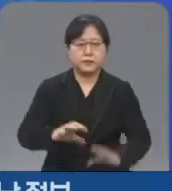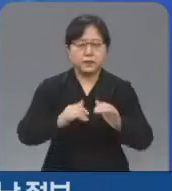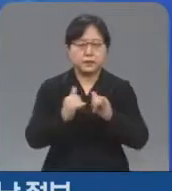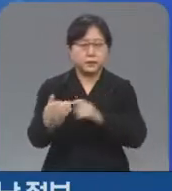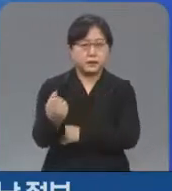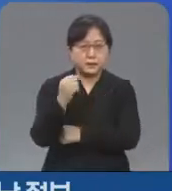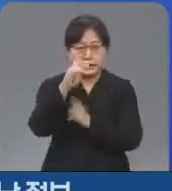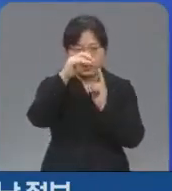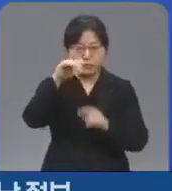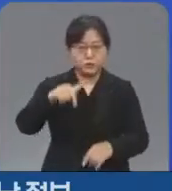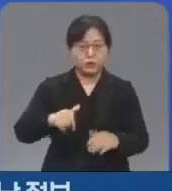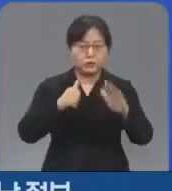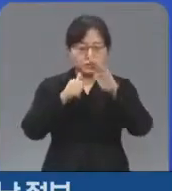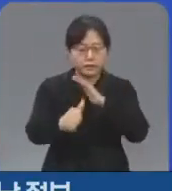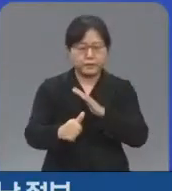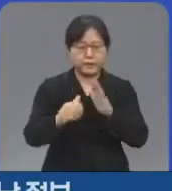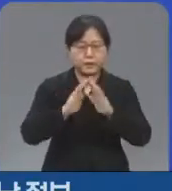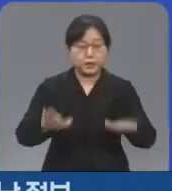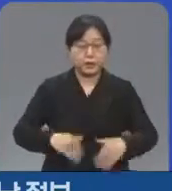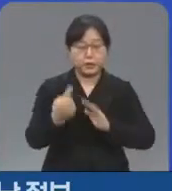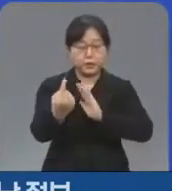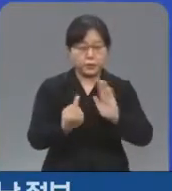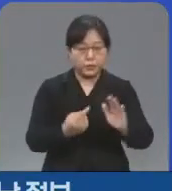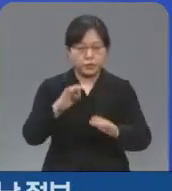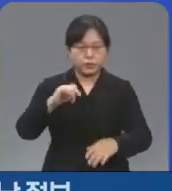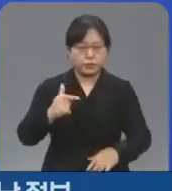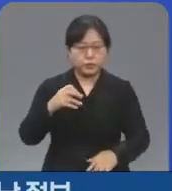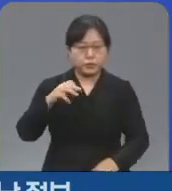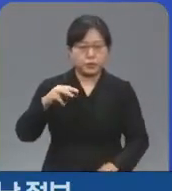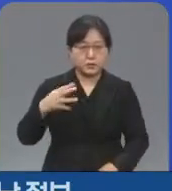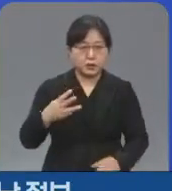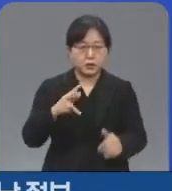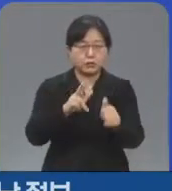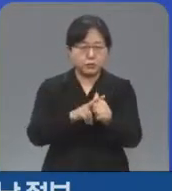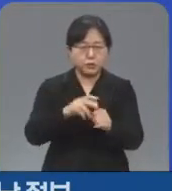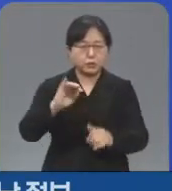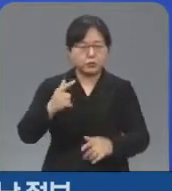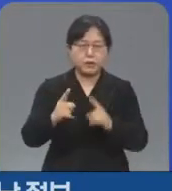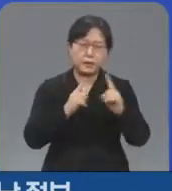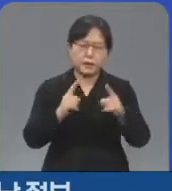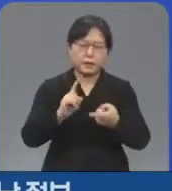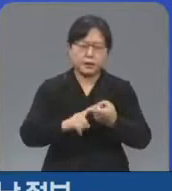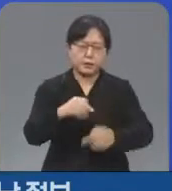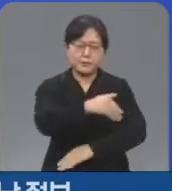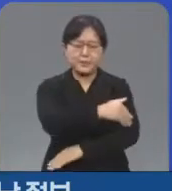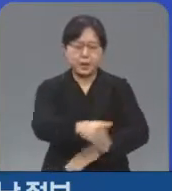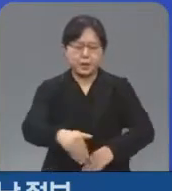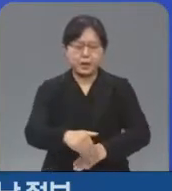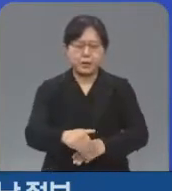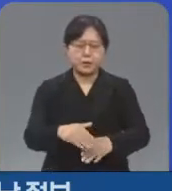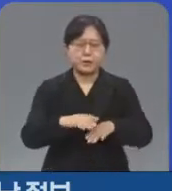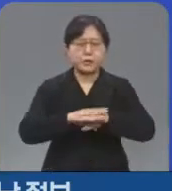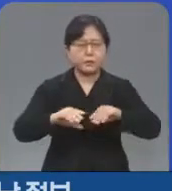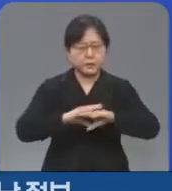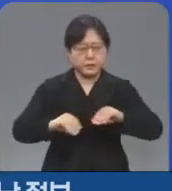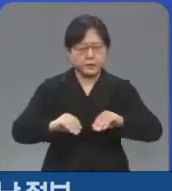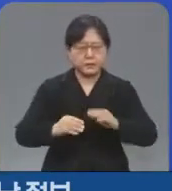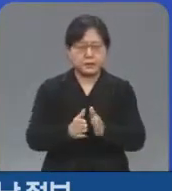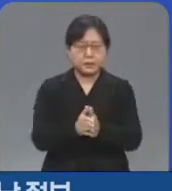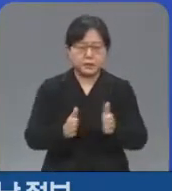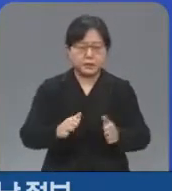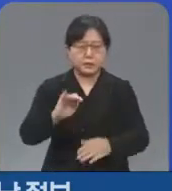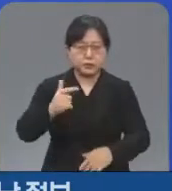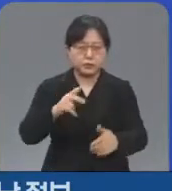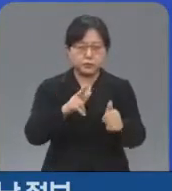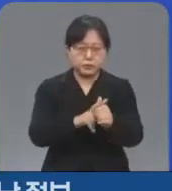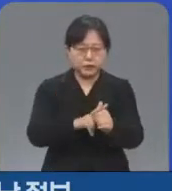국민의힘 이준석 대표가 전남을 찾아 윤석열 후보의 전두환 발언에 선을 그으며 진화에 나섰습니다. 윤석열